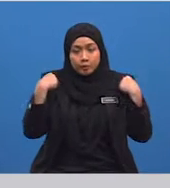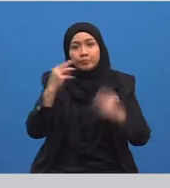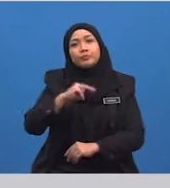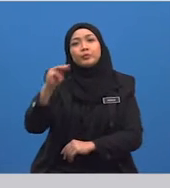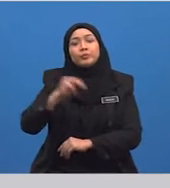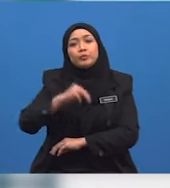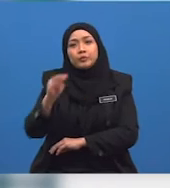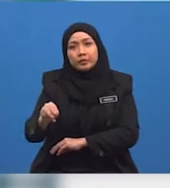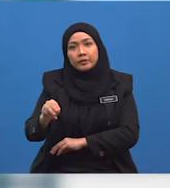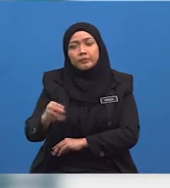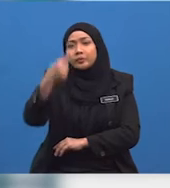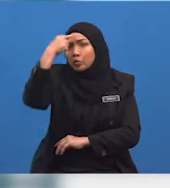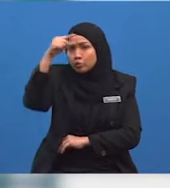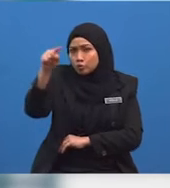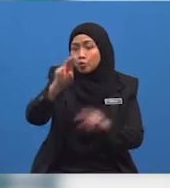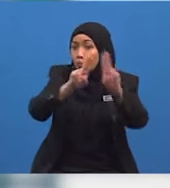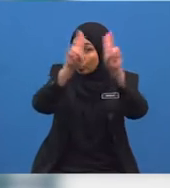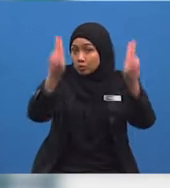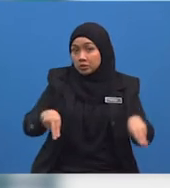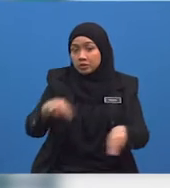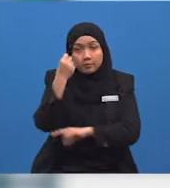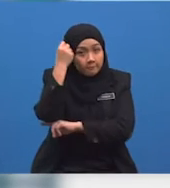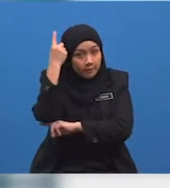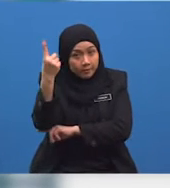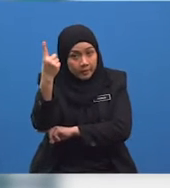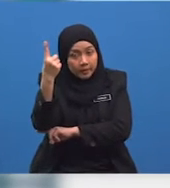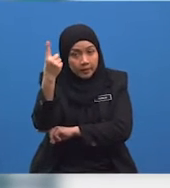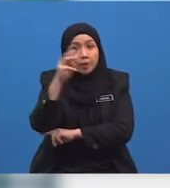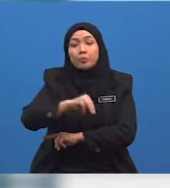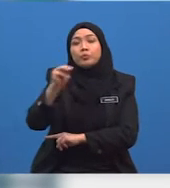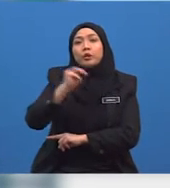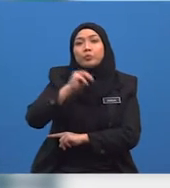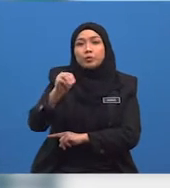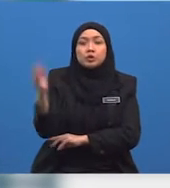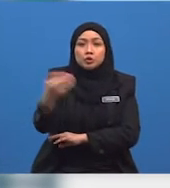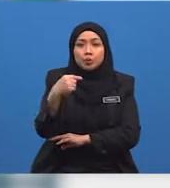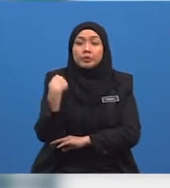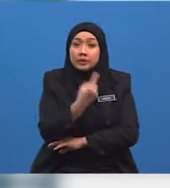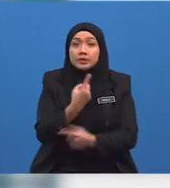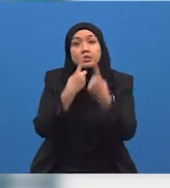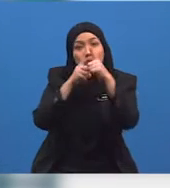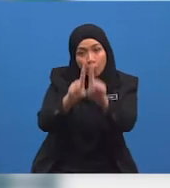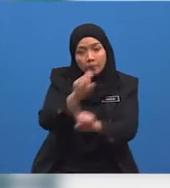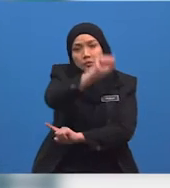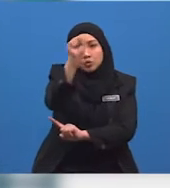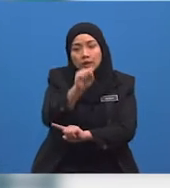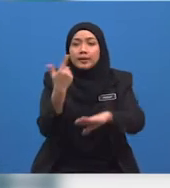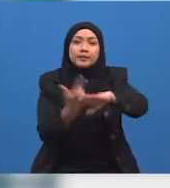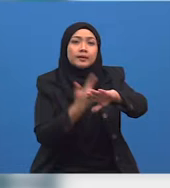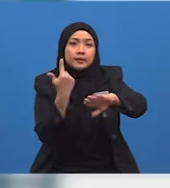anda. Untuk menguji kefahaman murid-murid, mari kita cuba menjawab beberapa soalan